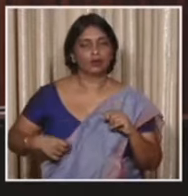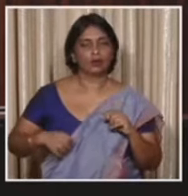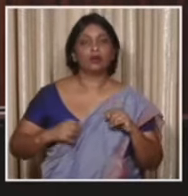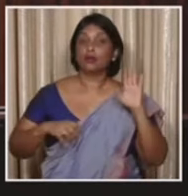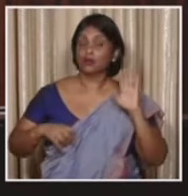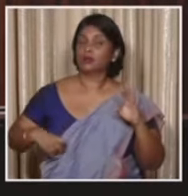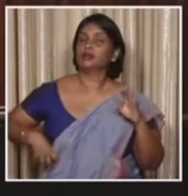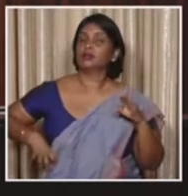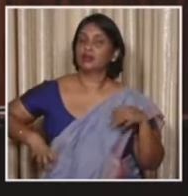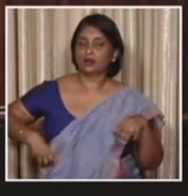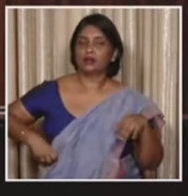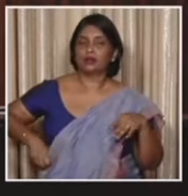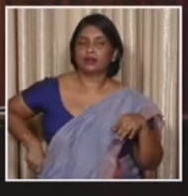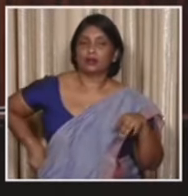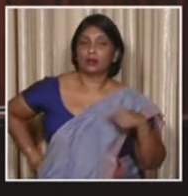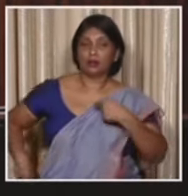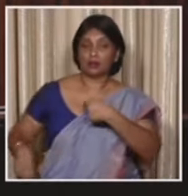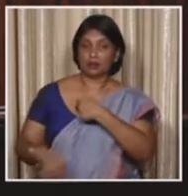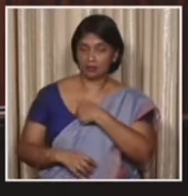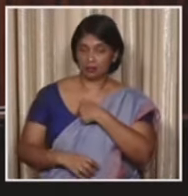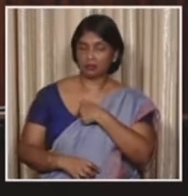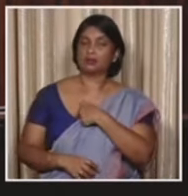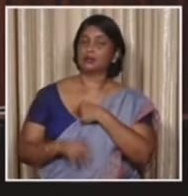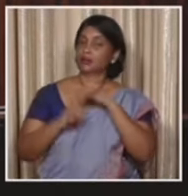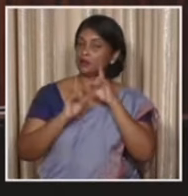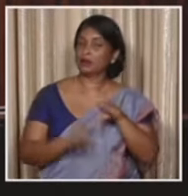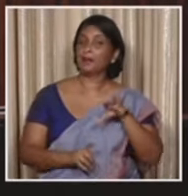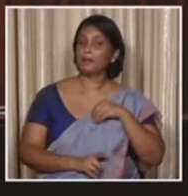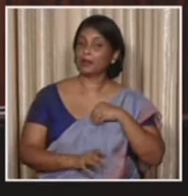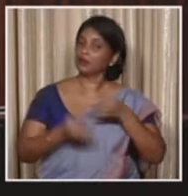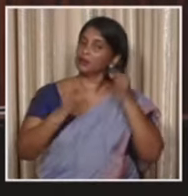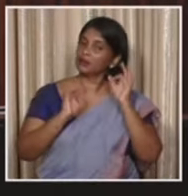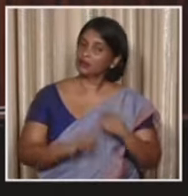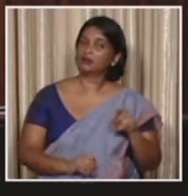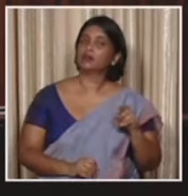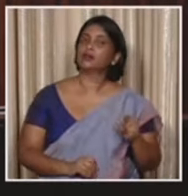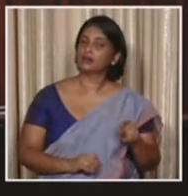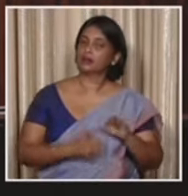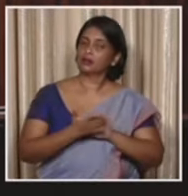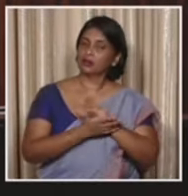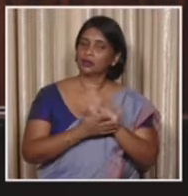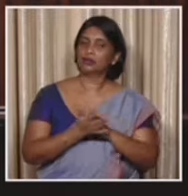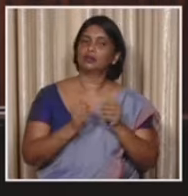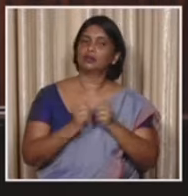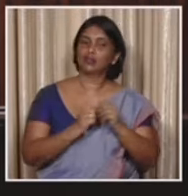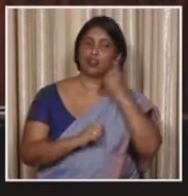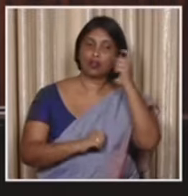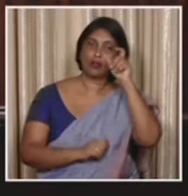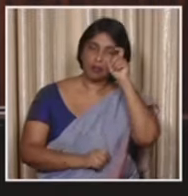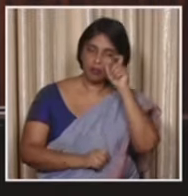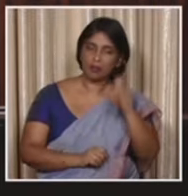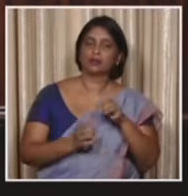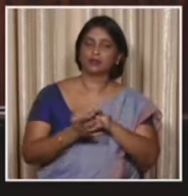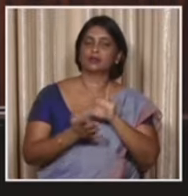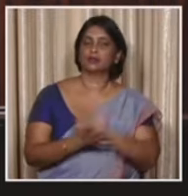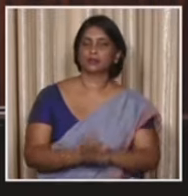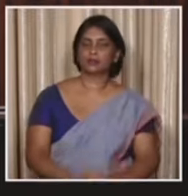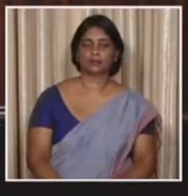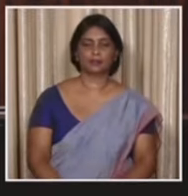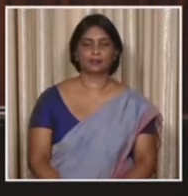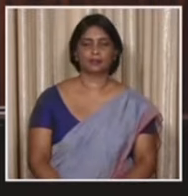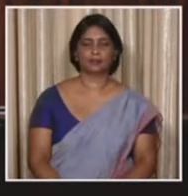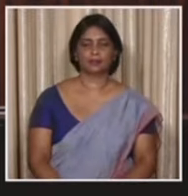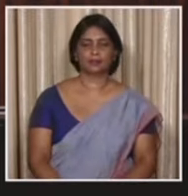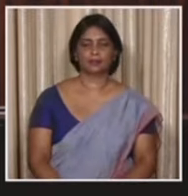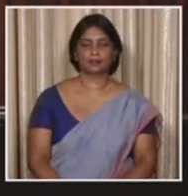නමුත් අපි හෘදය සාක්ෂියට එකඟව නිමරදිව මේ හැම කාරණයක් වෙන හොයලා බලලා තමයි මේ තීන්දුව